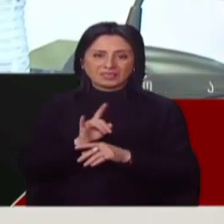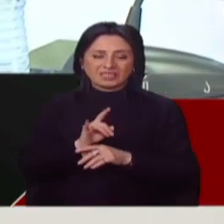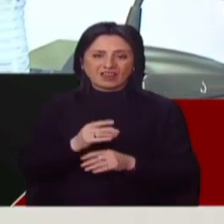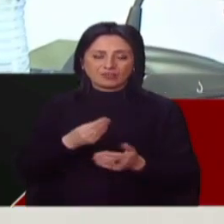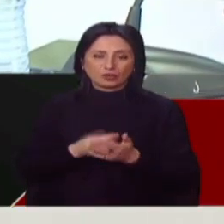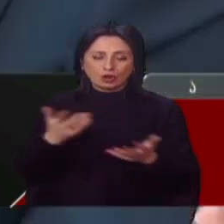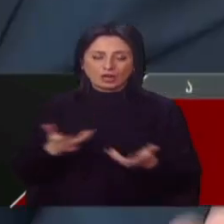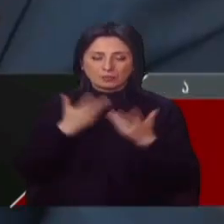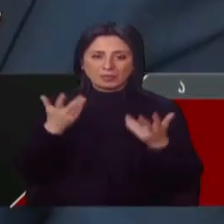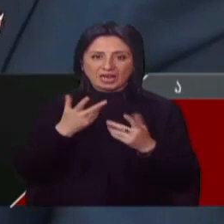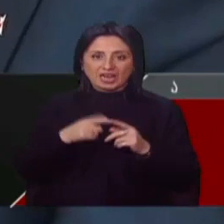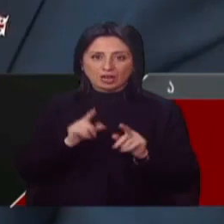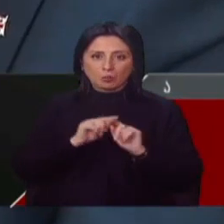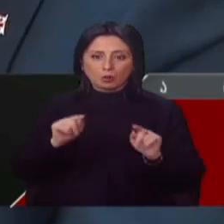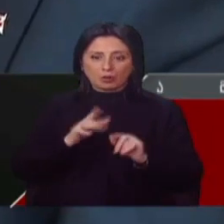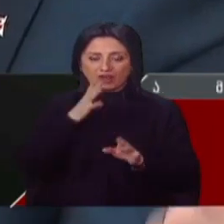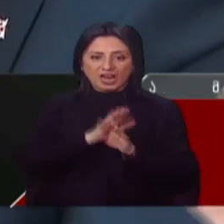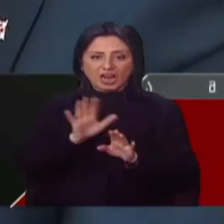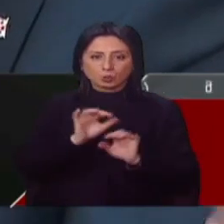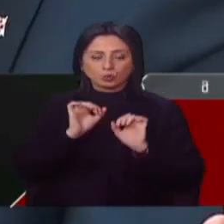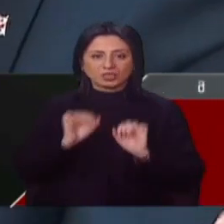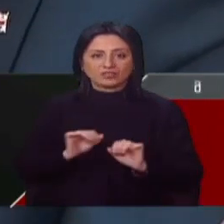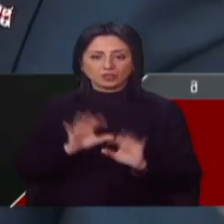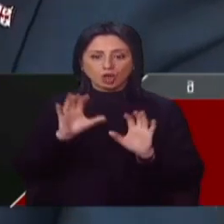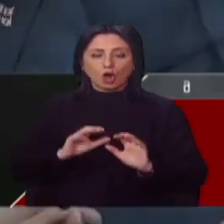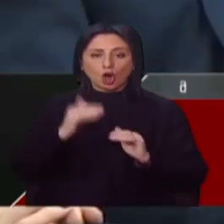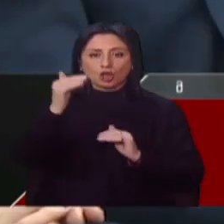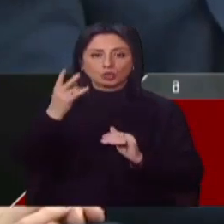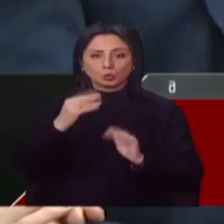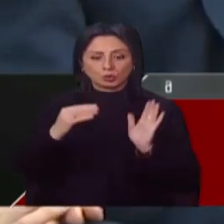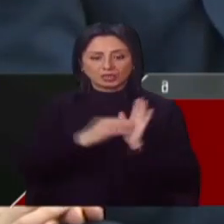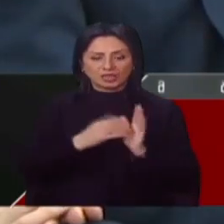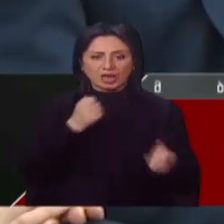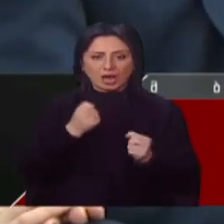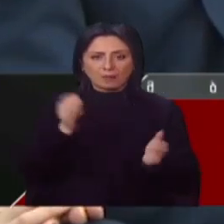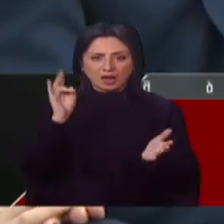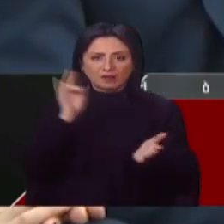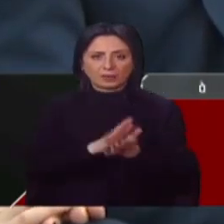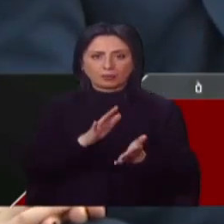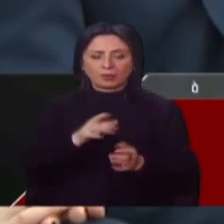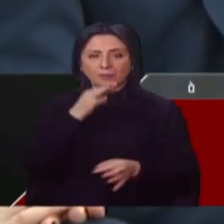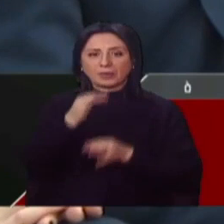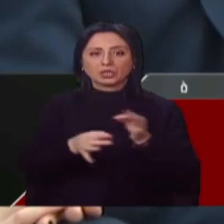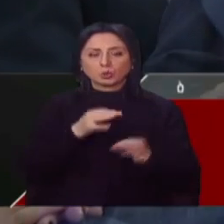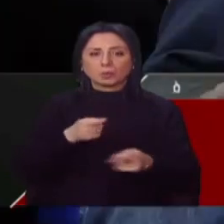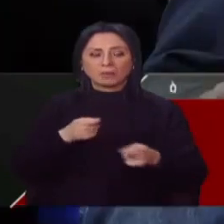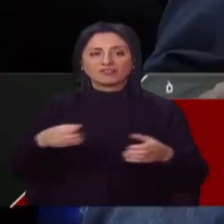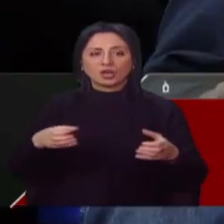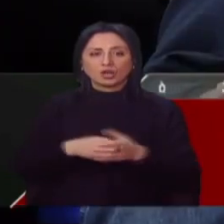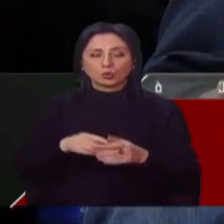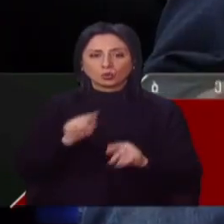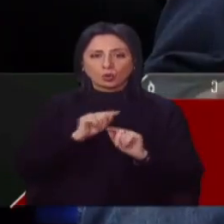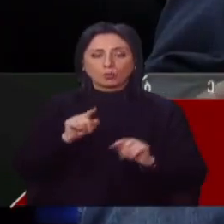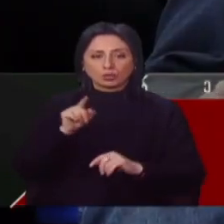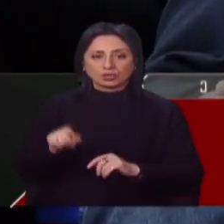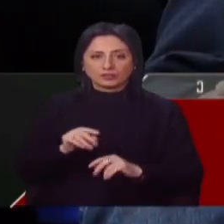ღირებულებების პროპაგანდისგან არასრულწლოვანთა დაცვა კონსტიტუციით უნდა იყოს გამყარებული. Ასე პასუხობს მართველი გუნდი